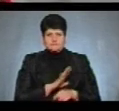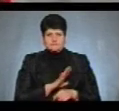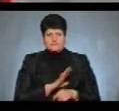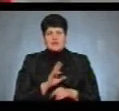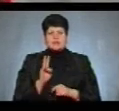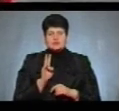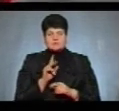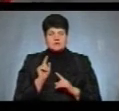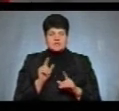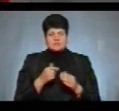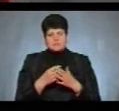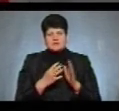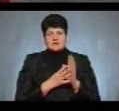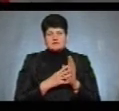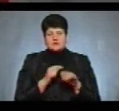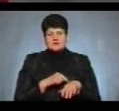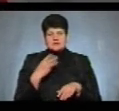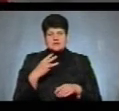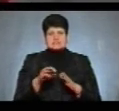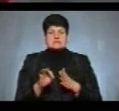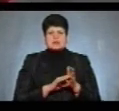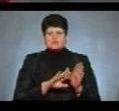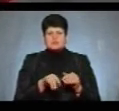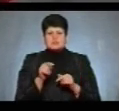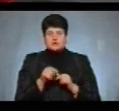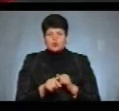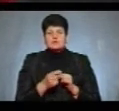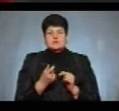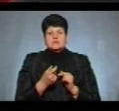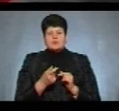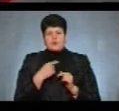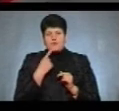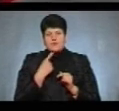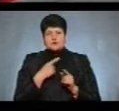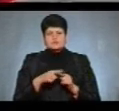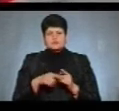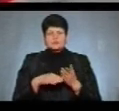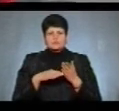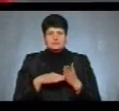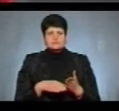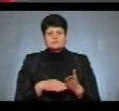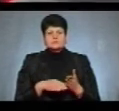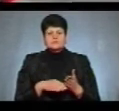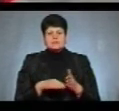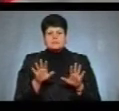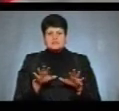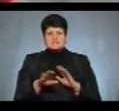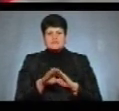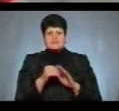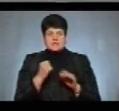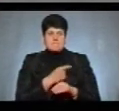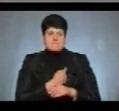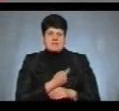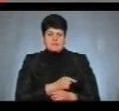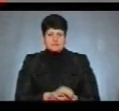Тролейбус наїхав на чоловіка близько 9:30. Відразу після того, за словами диспетчера швидкої допомоги Марії Солтес, на місце викликали